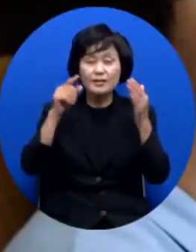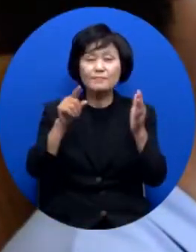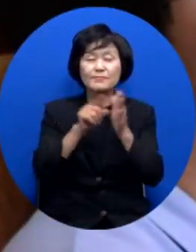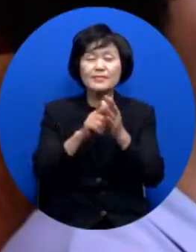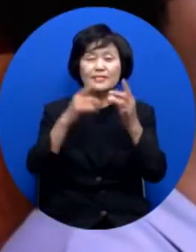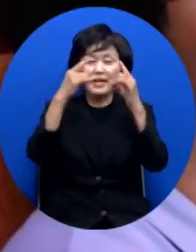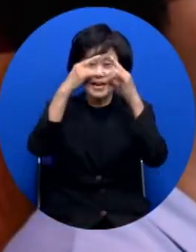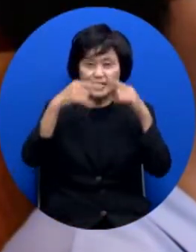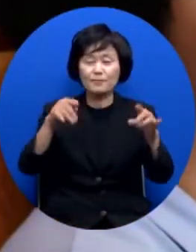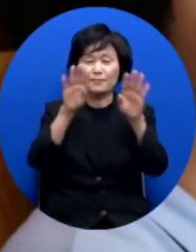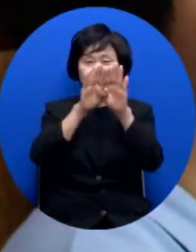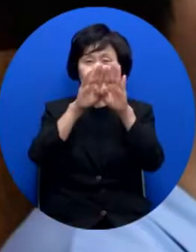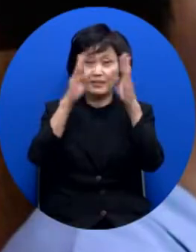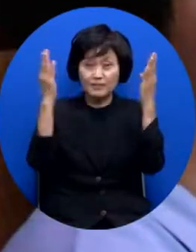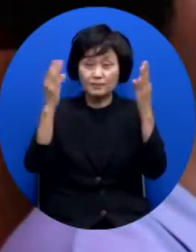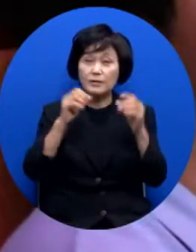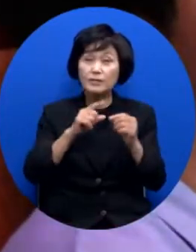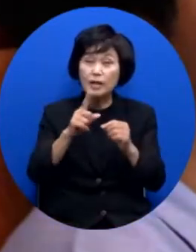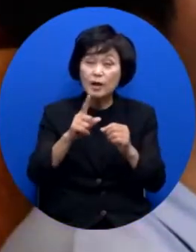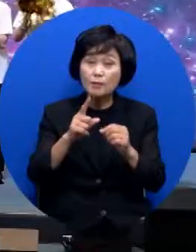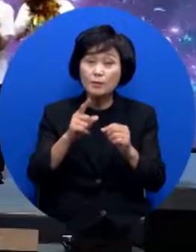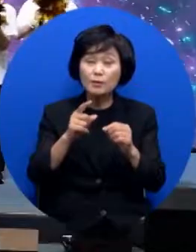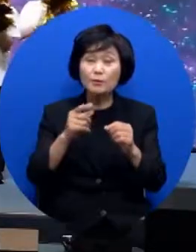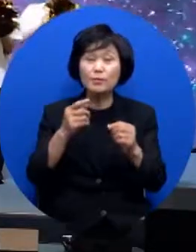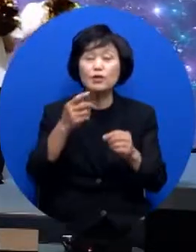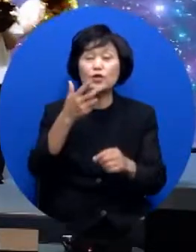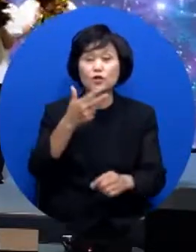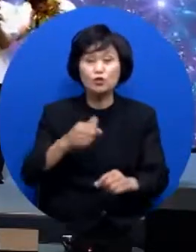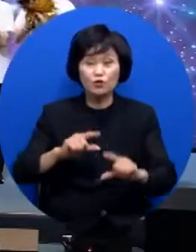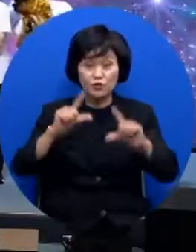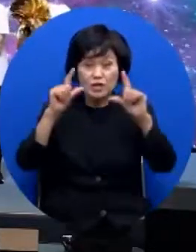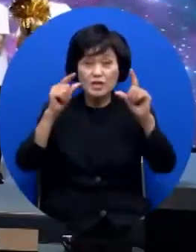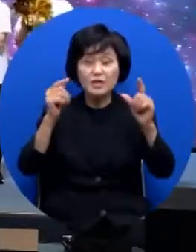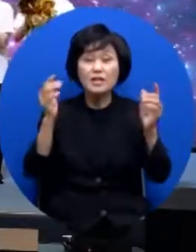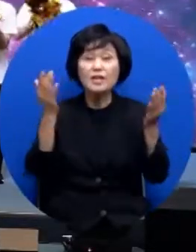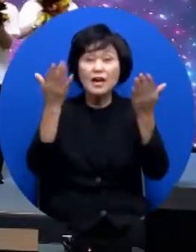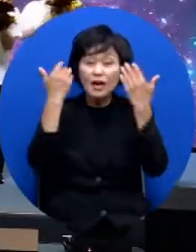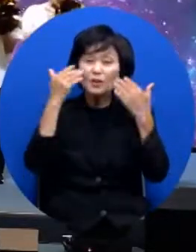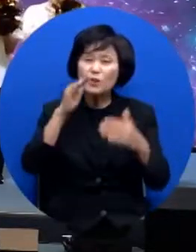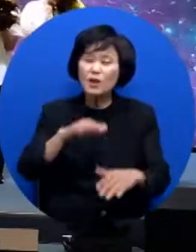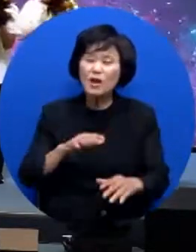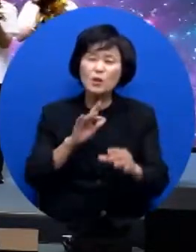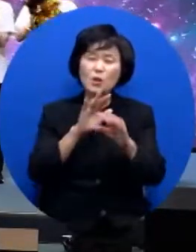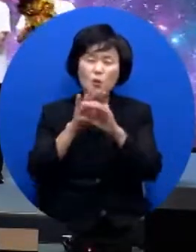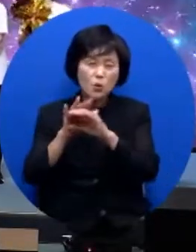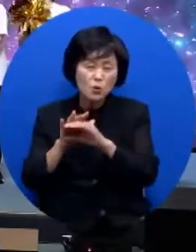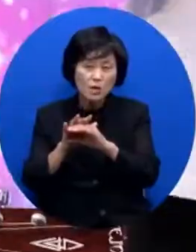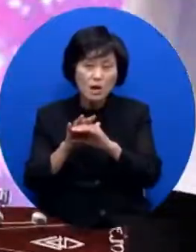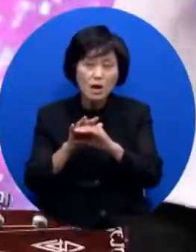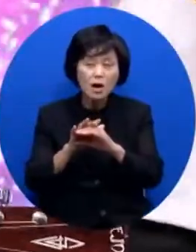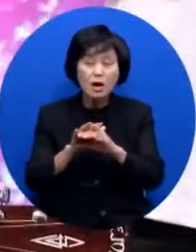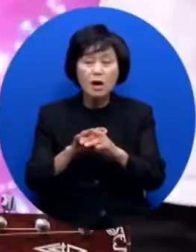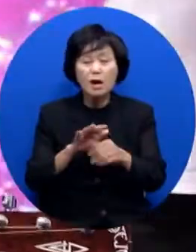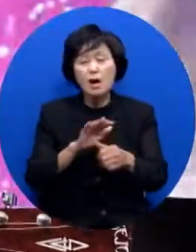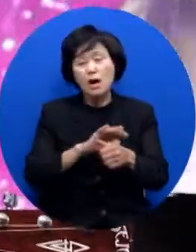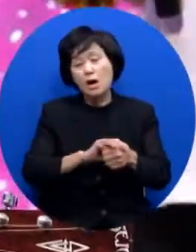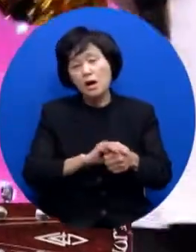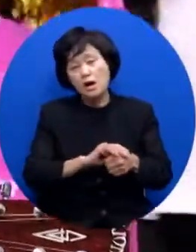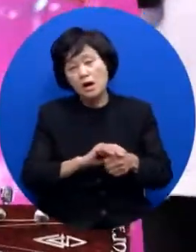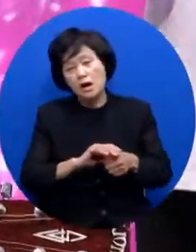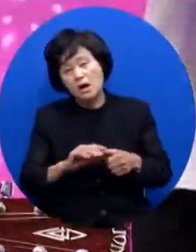개최했습니다. 대부분의 주일학교는 코로나로 인한 장기간의 피로감 누적으로 회복될 기미가 보이지 않는